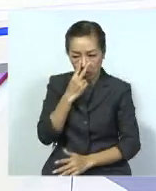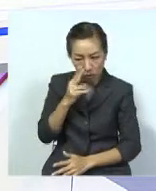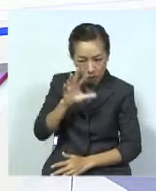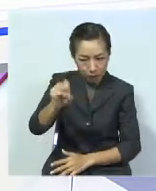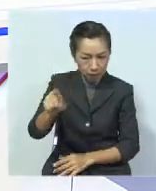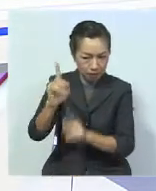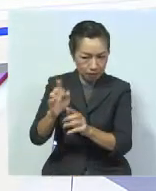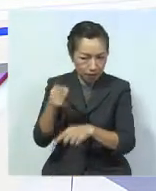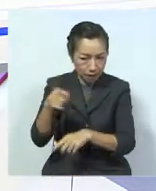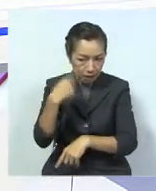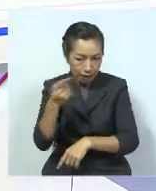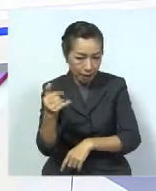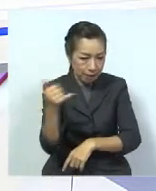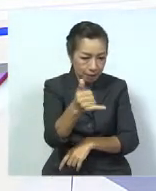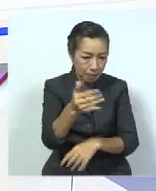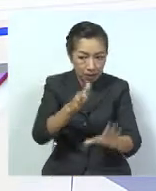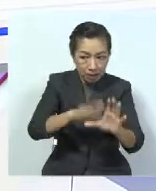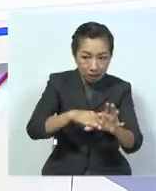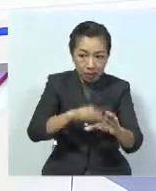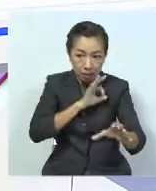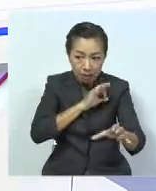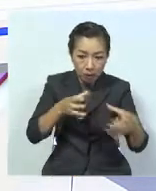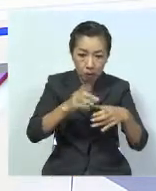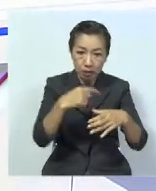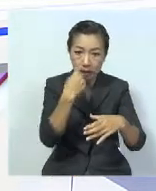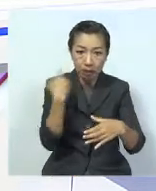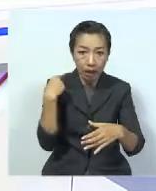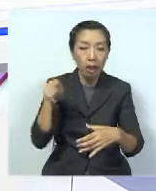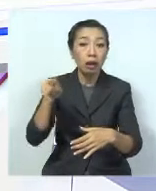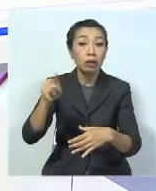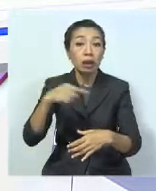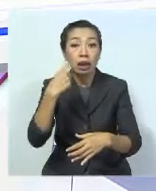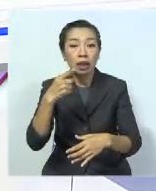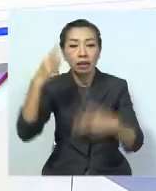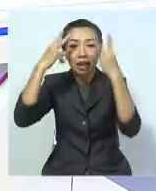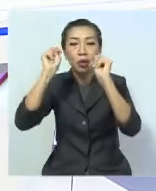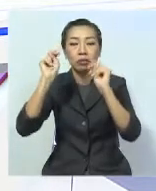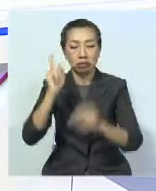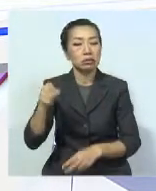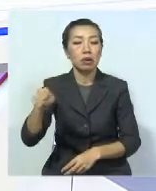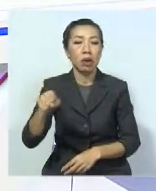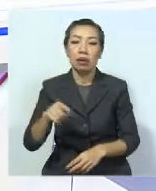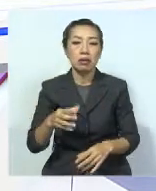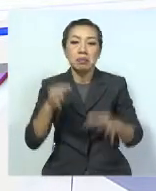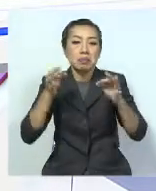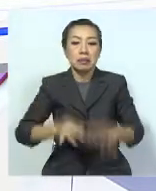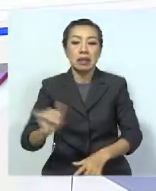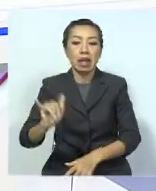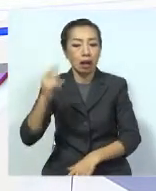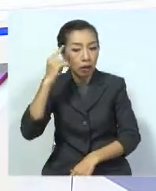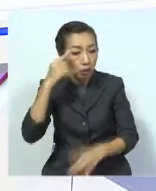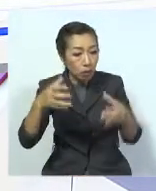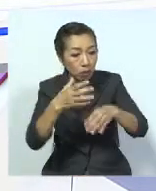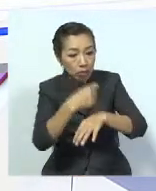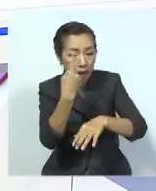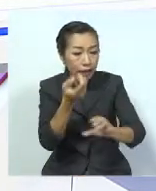สังกัดพรรคไหนหรือเปล่านะคะก็คือพลเอกประยุทธ์จันทร์โอชานายกรัฐมนตรีซึ่งล่าสุดก็ยังไม่ได้ตัดสินใจว่าจะสมัครเข้าสังกัดพรรค